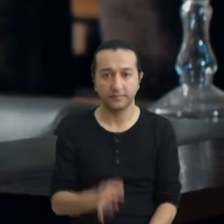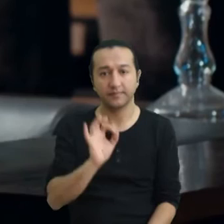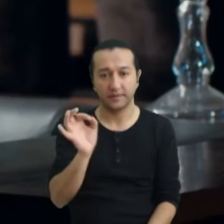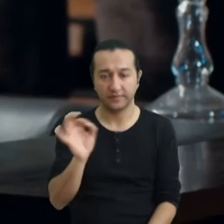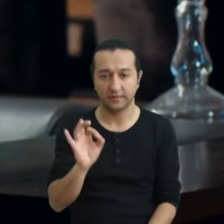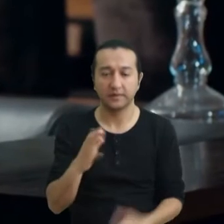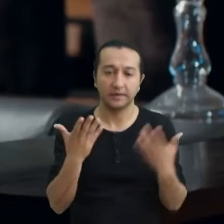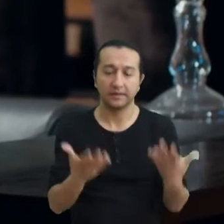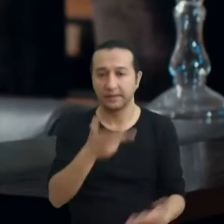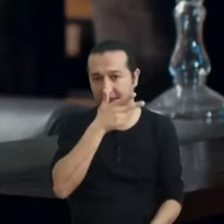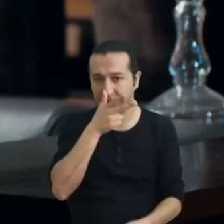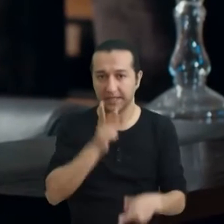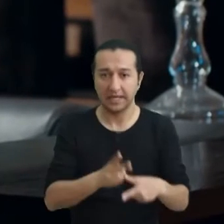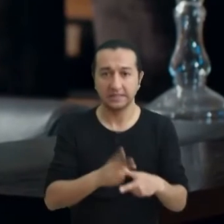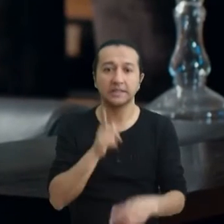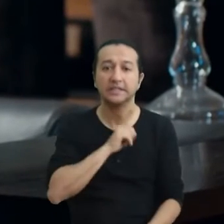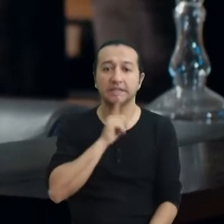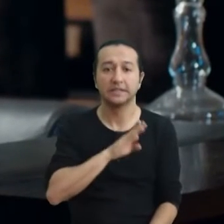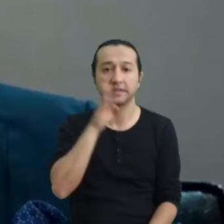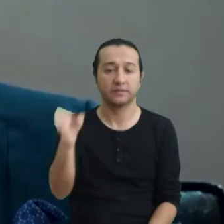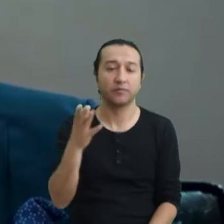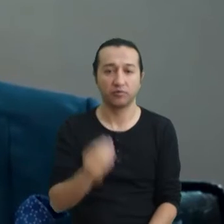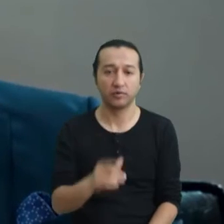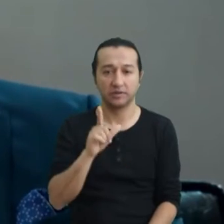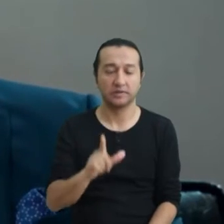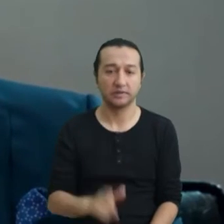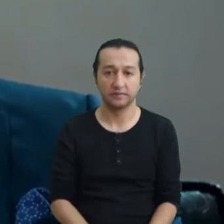Evet. Ne yazık ki acil Londra'ya gitmem gerekti.